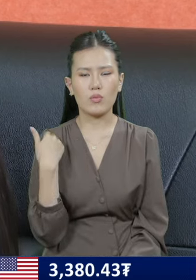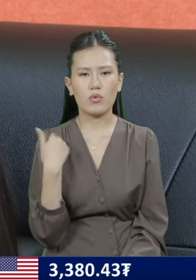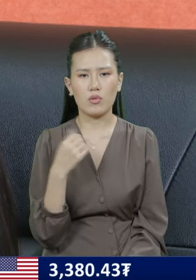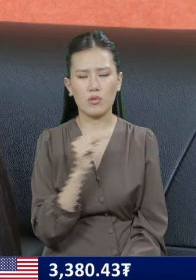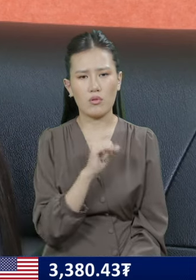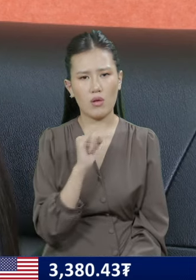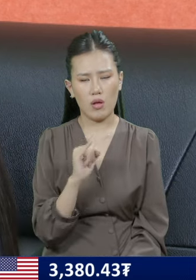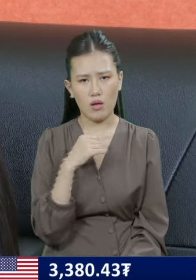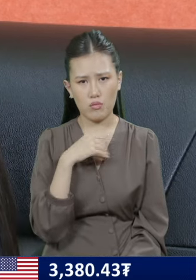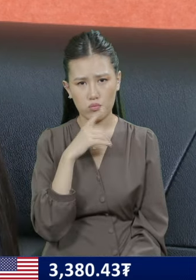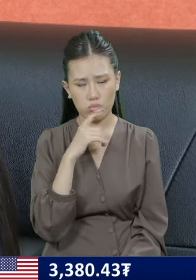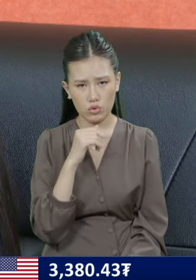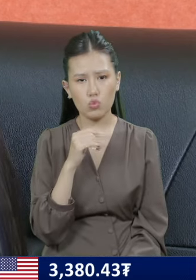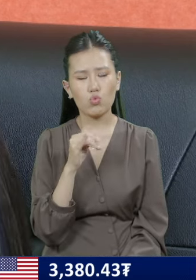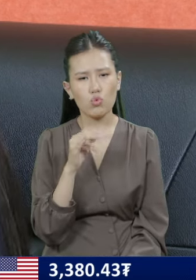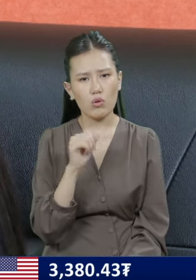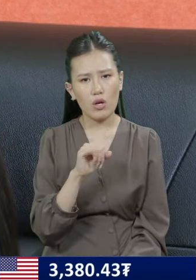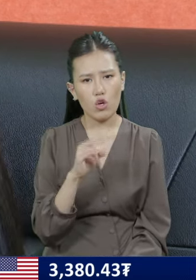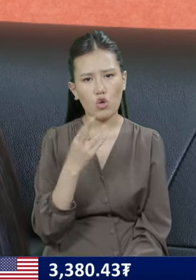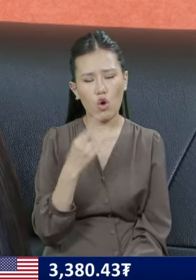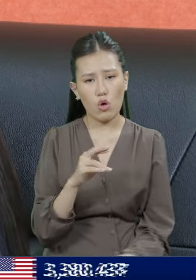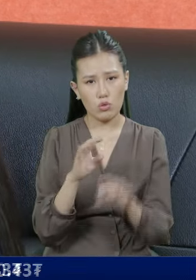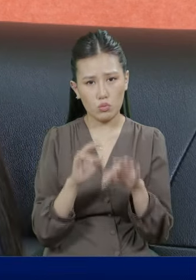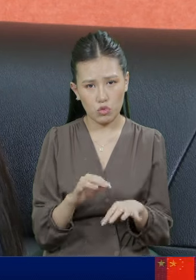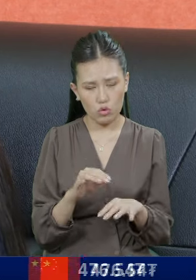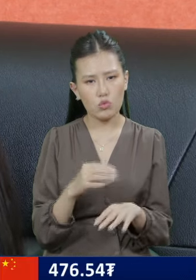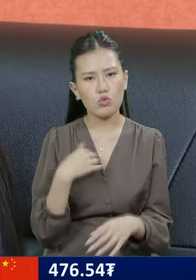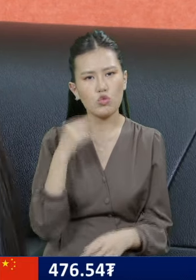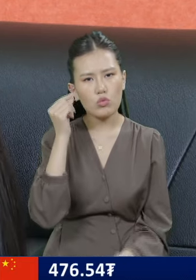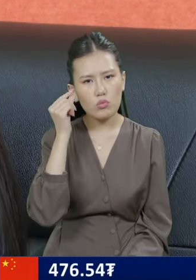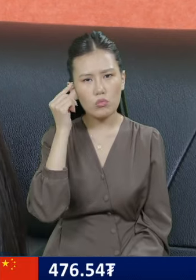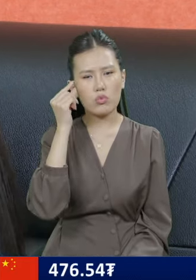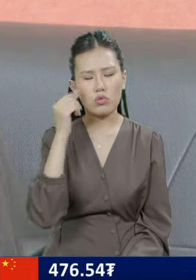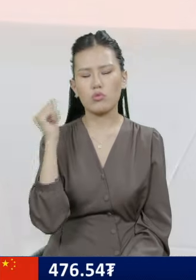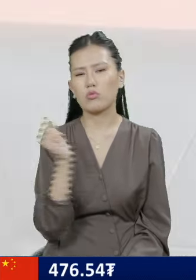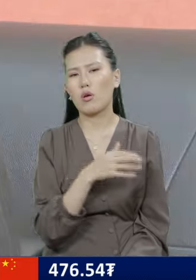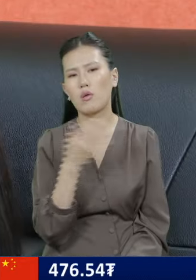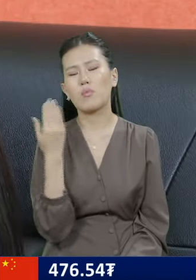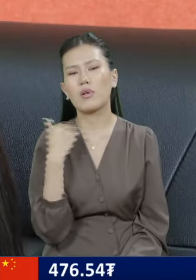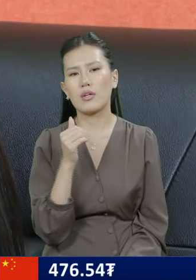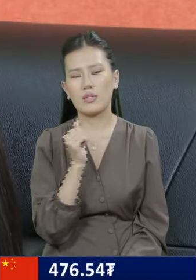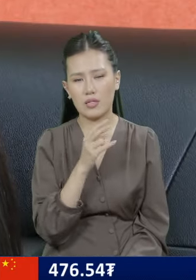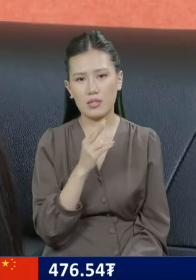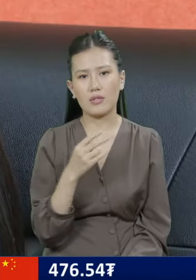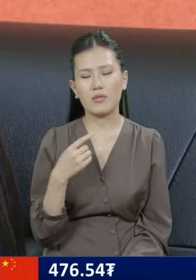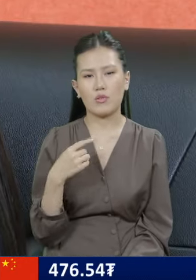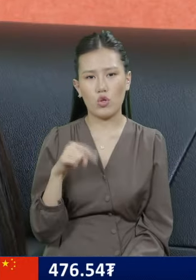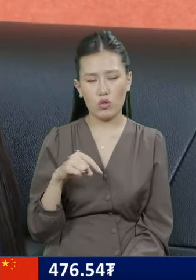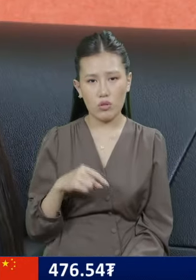юм бид юм биш дээ, энэ ч юм кодчд юм биш дээ гэж бодоод ер нь бол тэгээд тухай үедээ тэр үед нь тэгээ хайцсан байсан юм. Тэгээд миний зорилго ч гэсэн